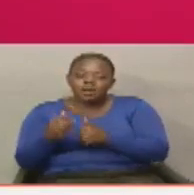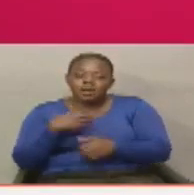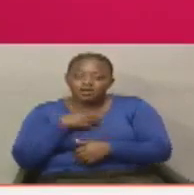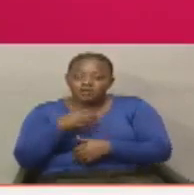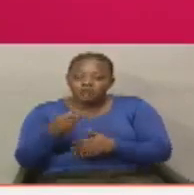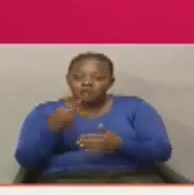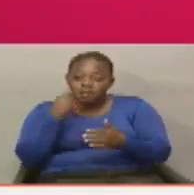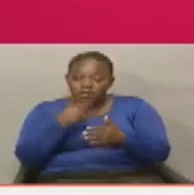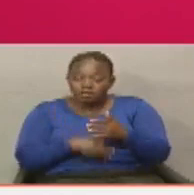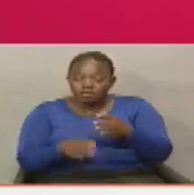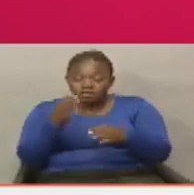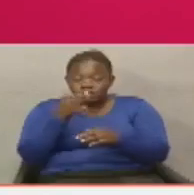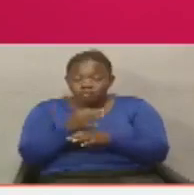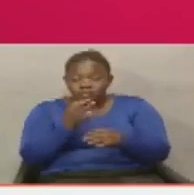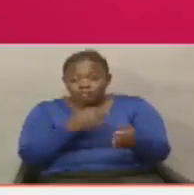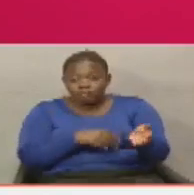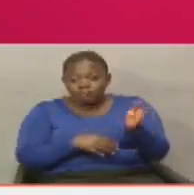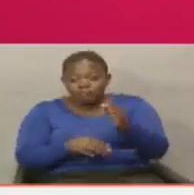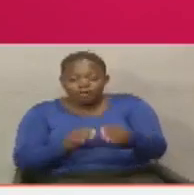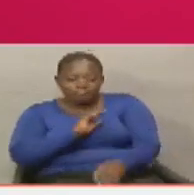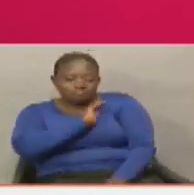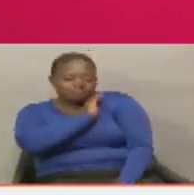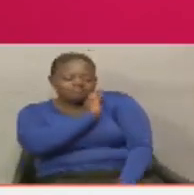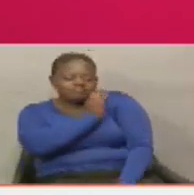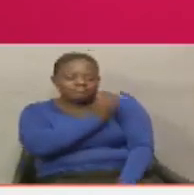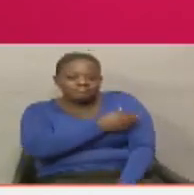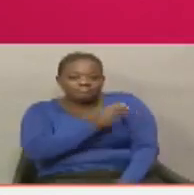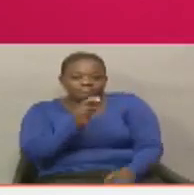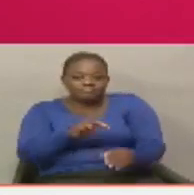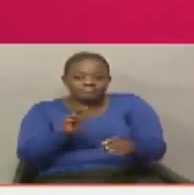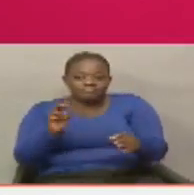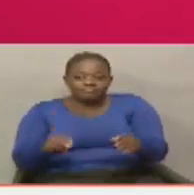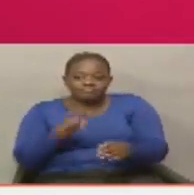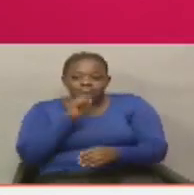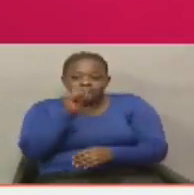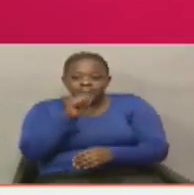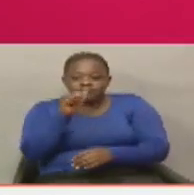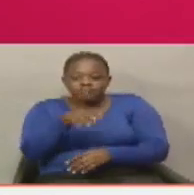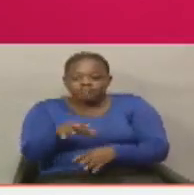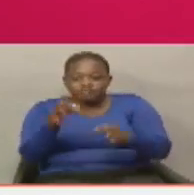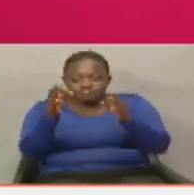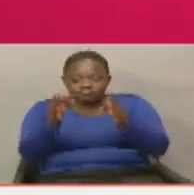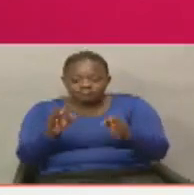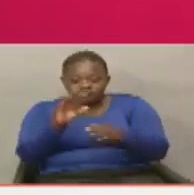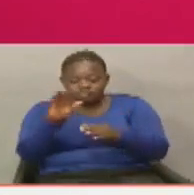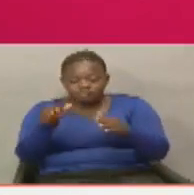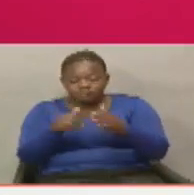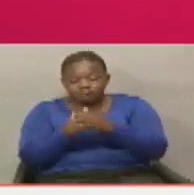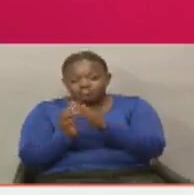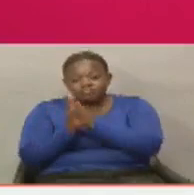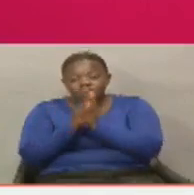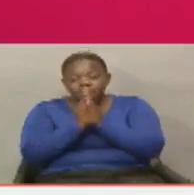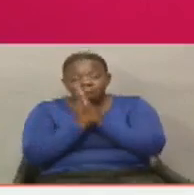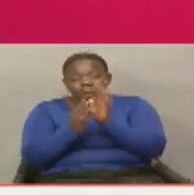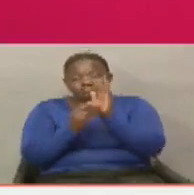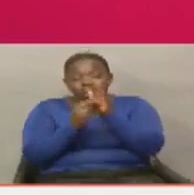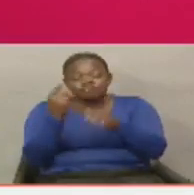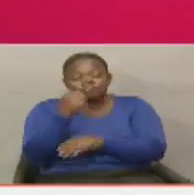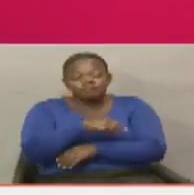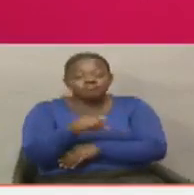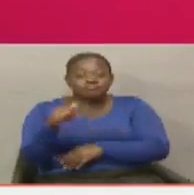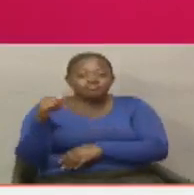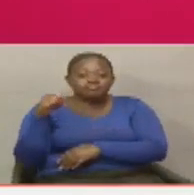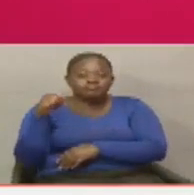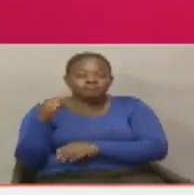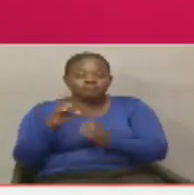omugagga agambibwa okumufera bw'akomyewo ne bakanyama ne bafulumya omukadde ono wabweru n'ebintu bye byonna. Emboozi eno twagikulaze olunaku